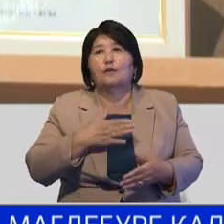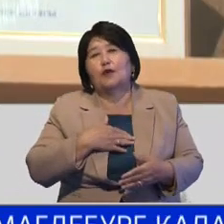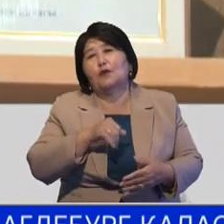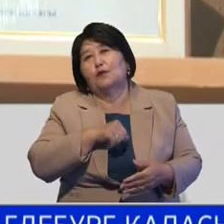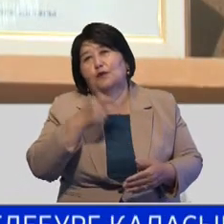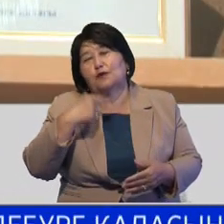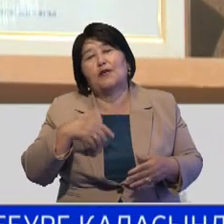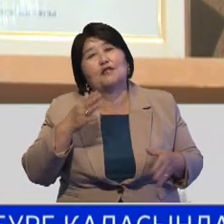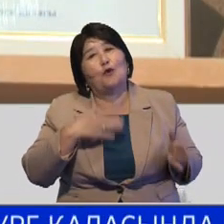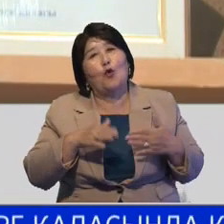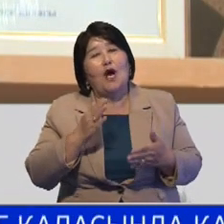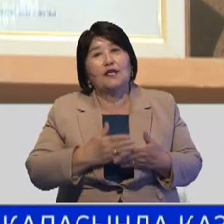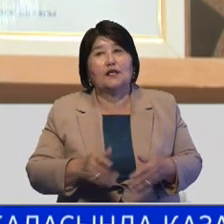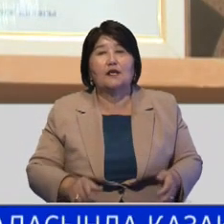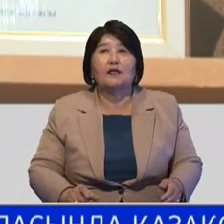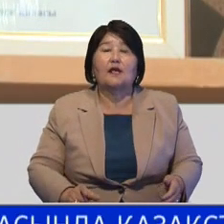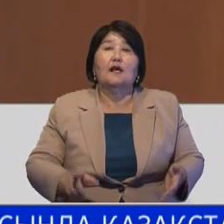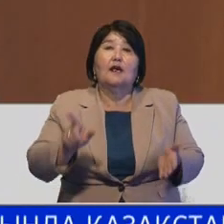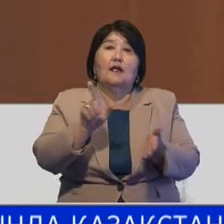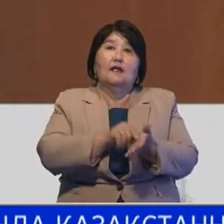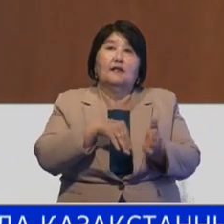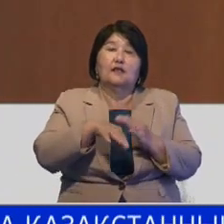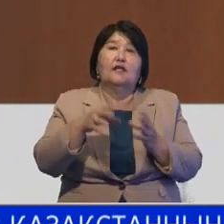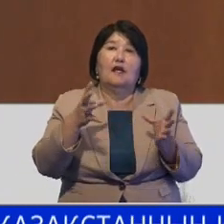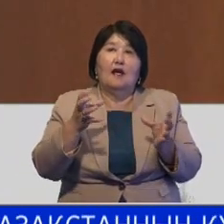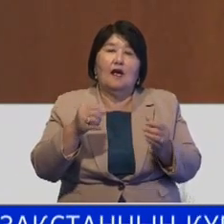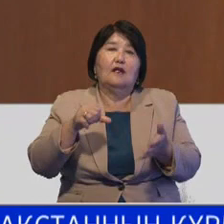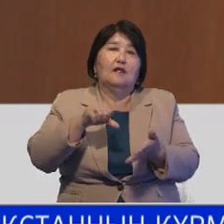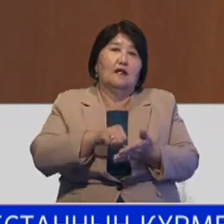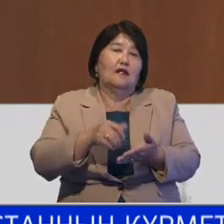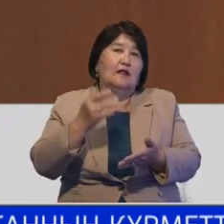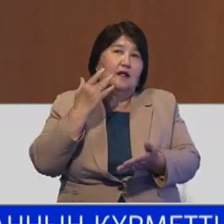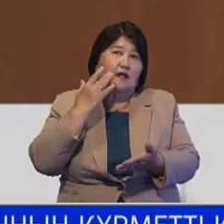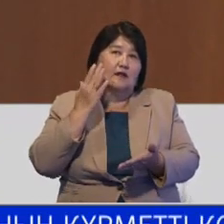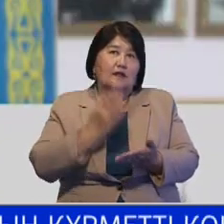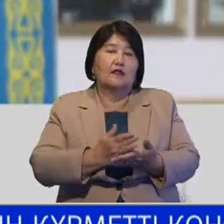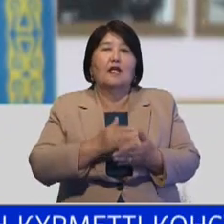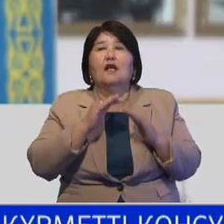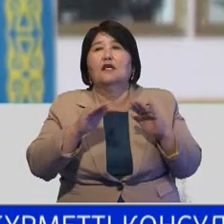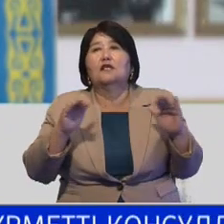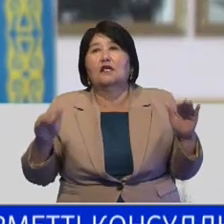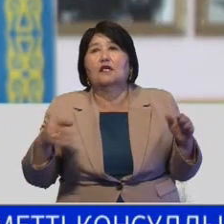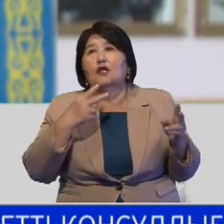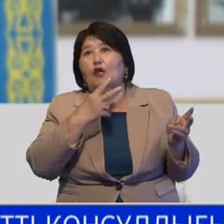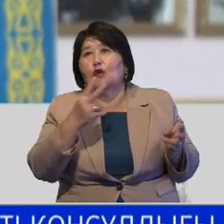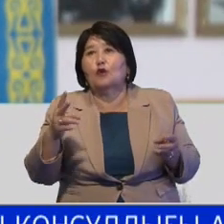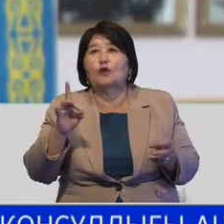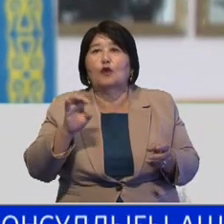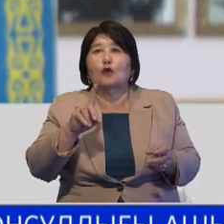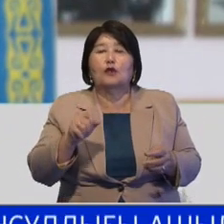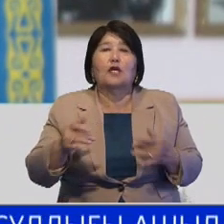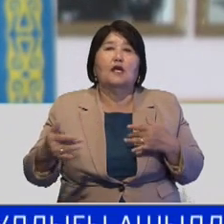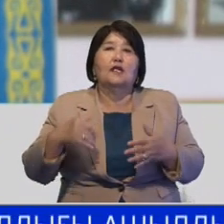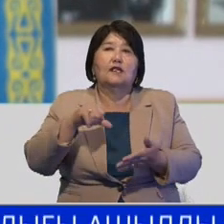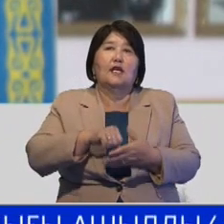өз басым қуаныштым. Зейнетке шыққан мен әлде де қатардан қалып жатқан жоқ. Шәкірттерін көріп жатырмыз Розаның.